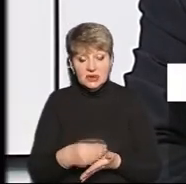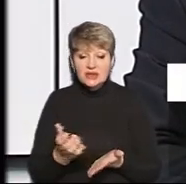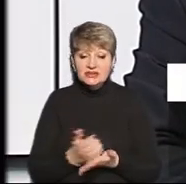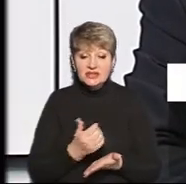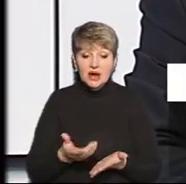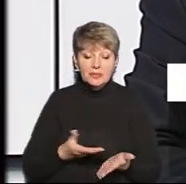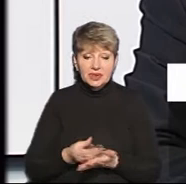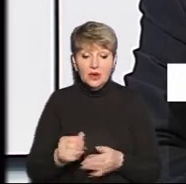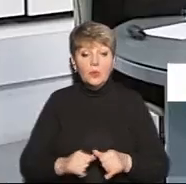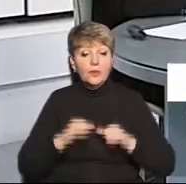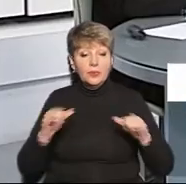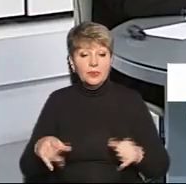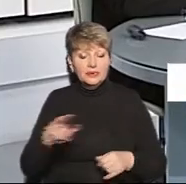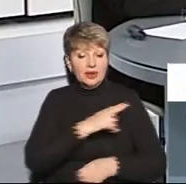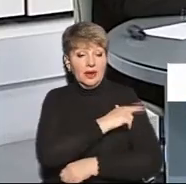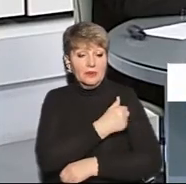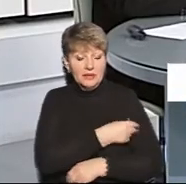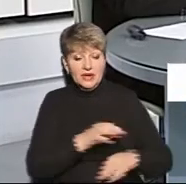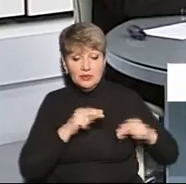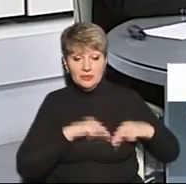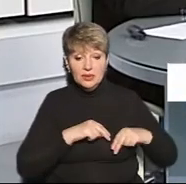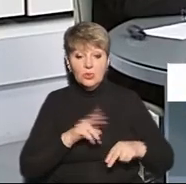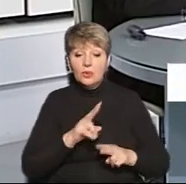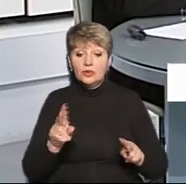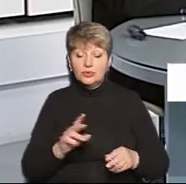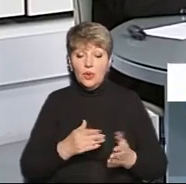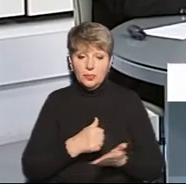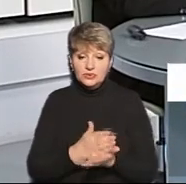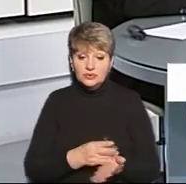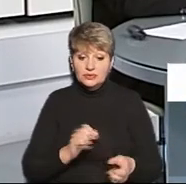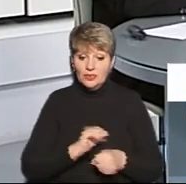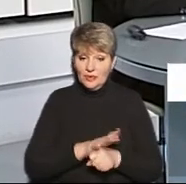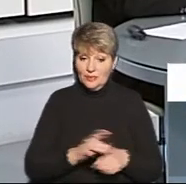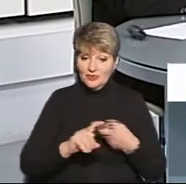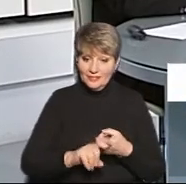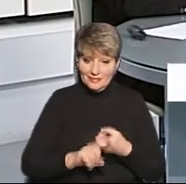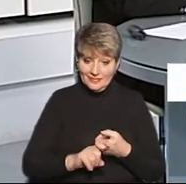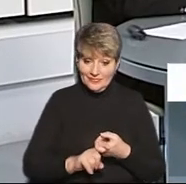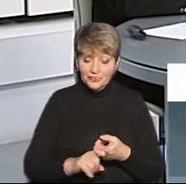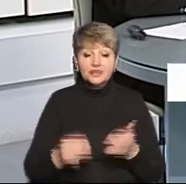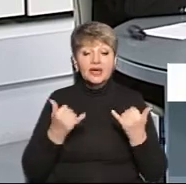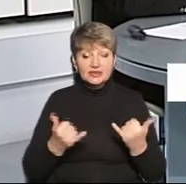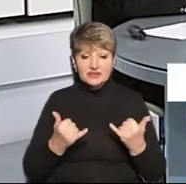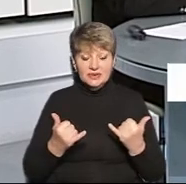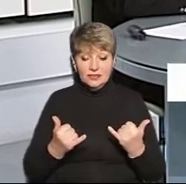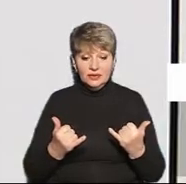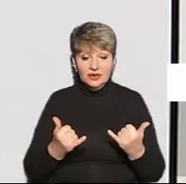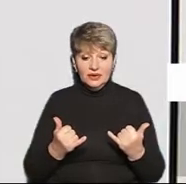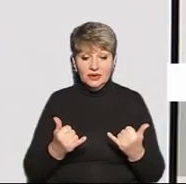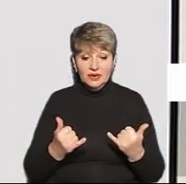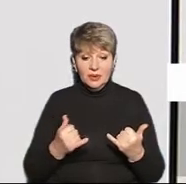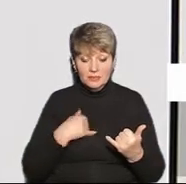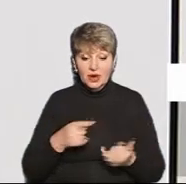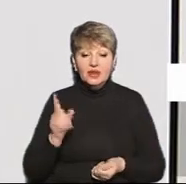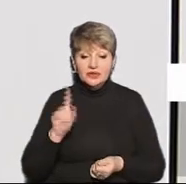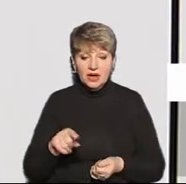плата збільшена для працівників з ковідом. І сьогодні ми також розглядали це питання на ранковій нараді у міського голови, що ми